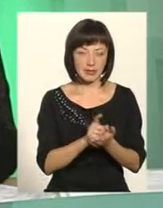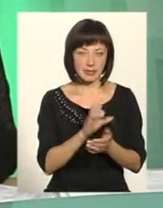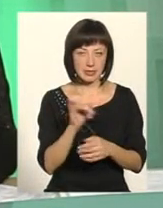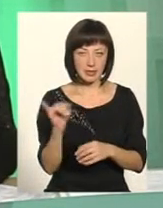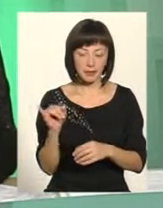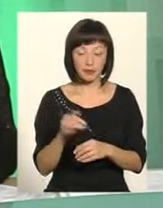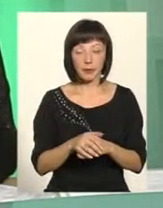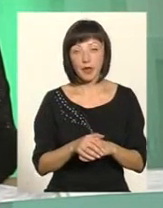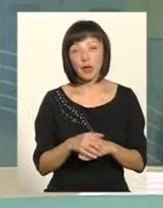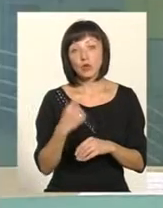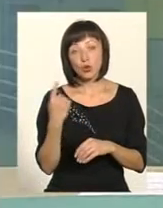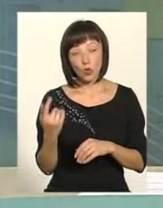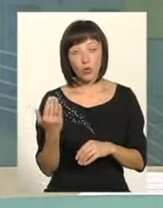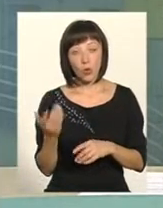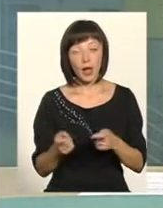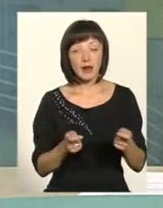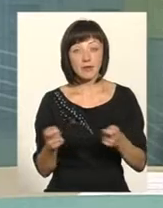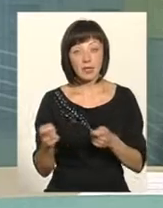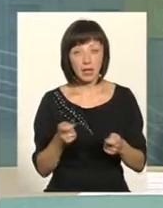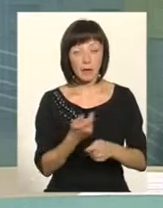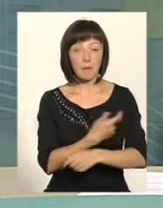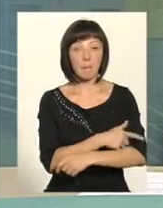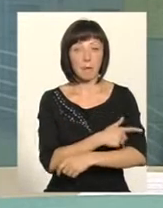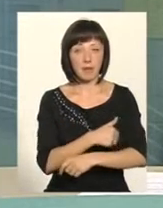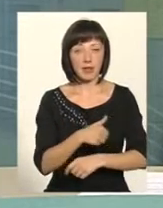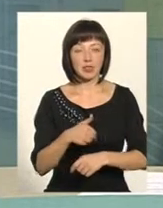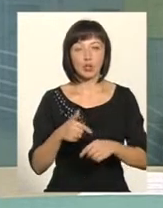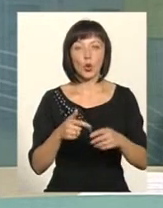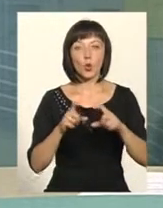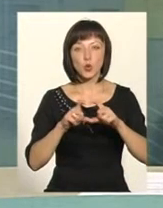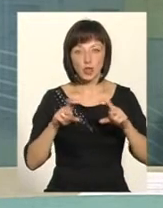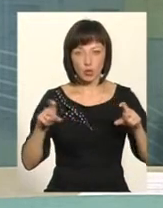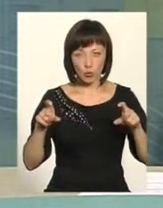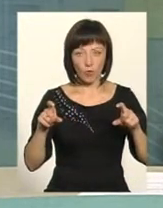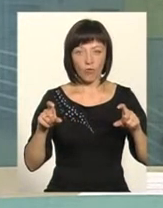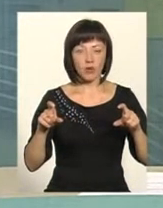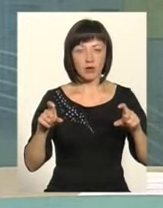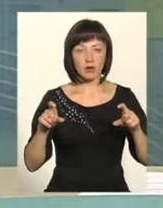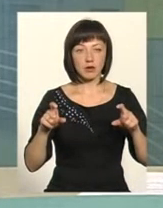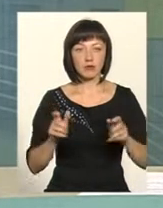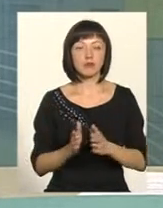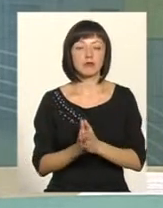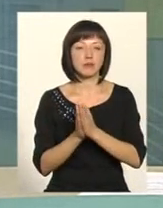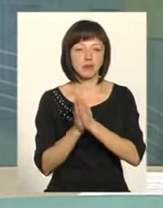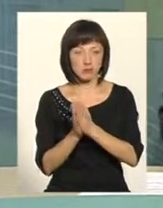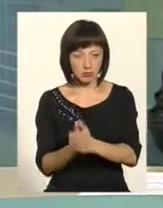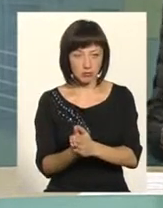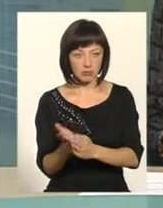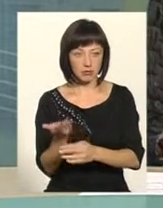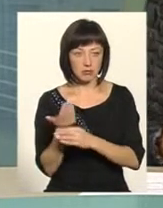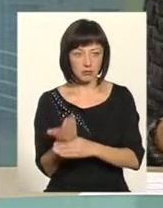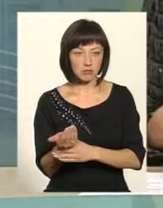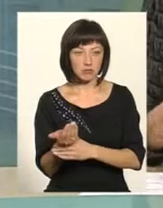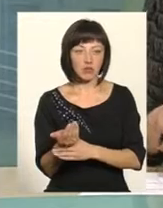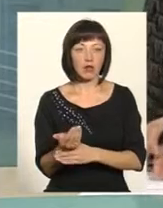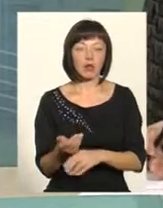з одного боку, керівники медики, керівники медичних установ стоять прохачами. А з іншого